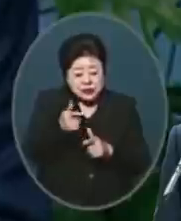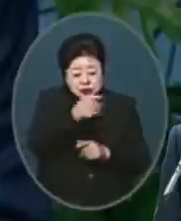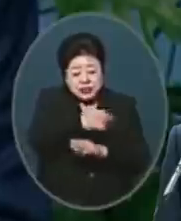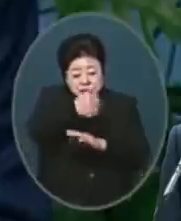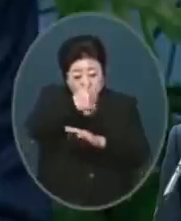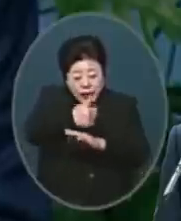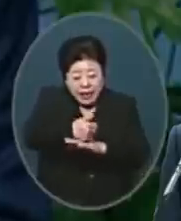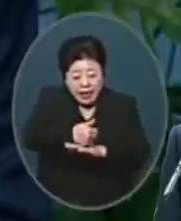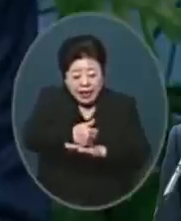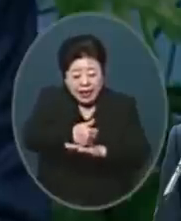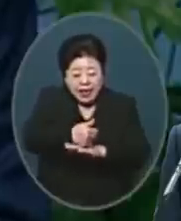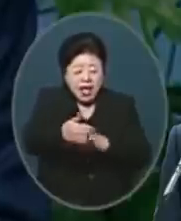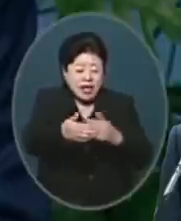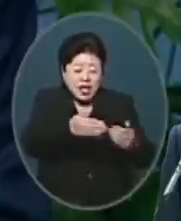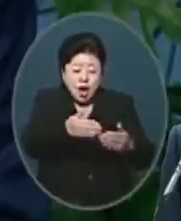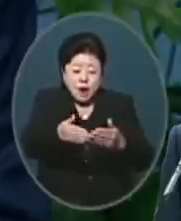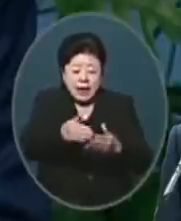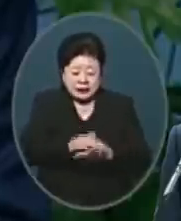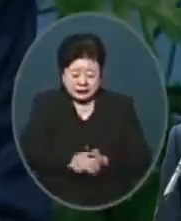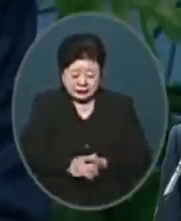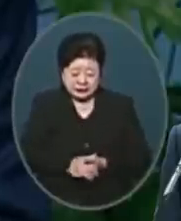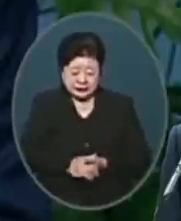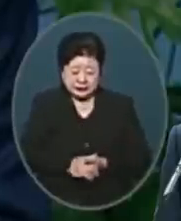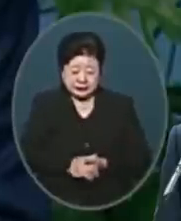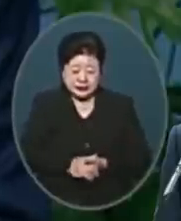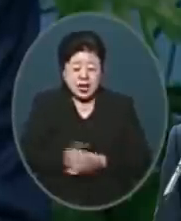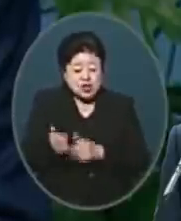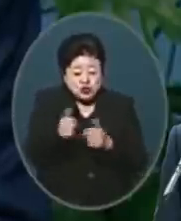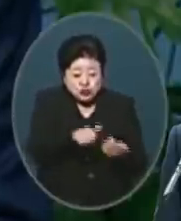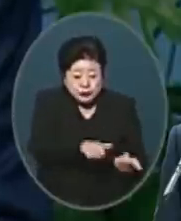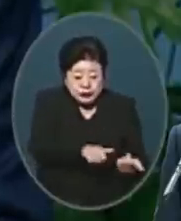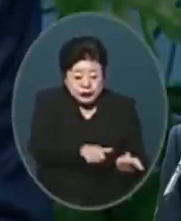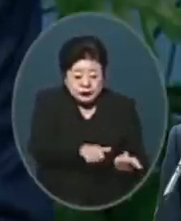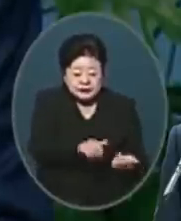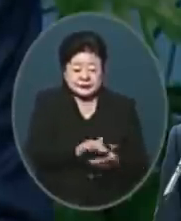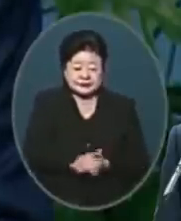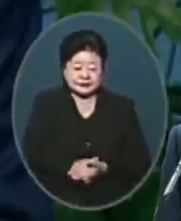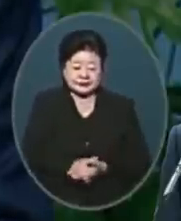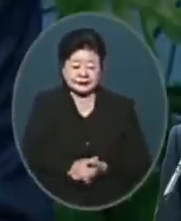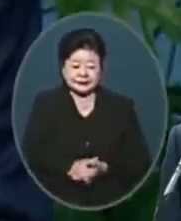그리스도의 경험하는 그 죽음은